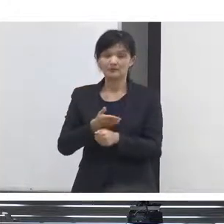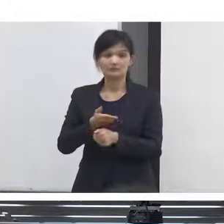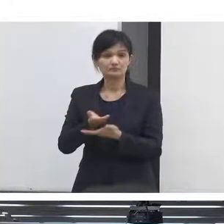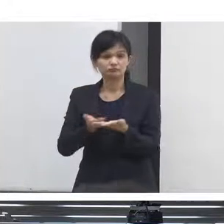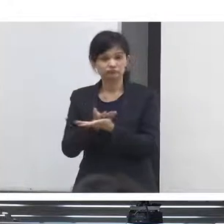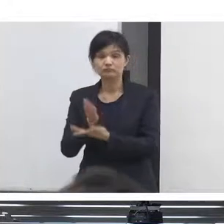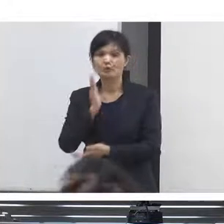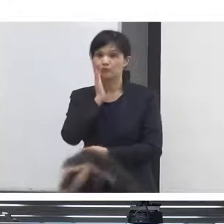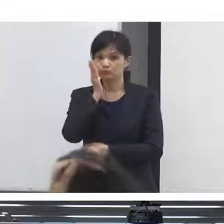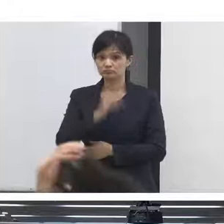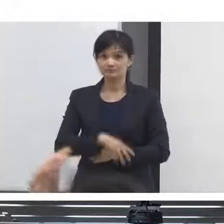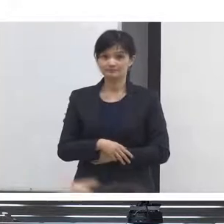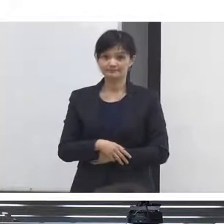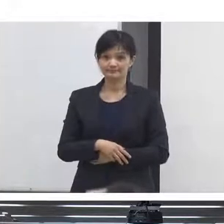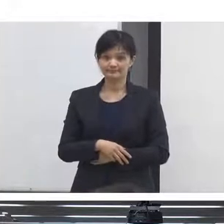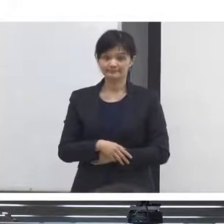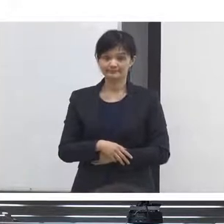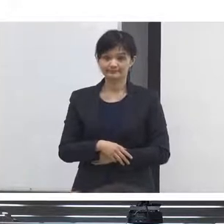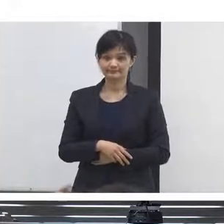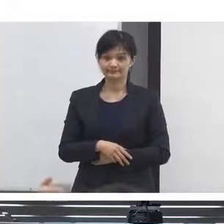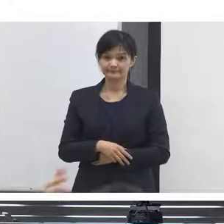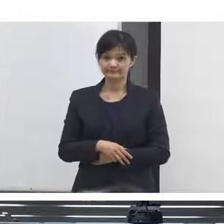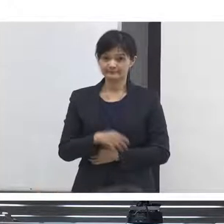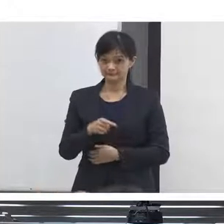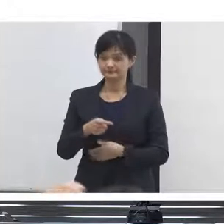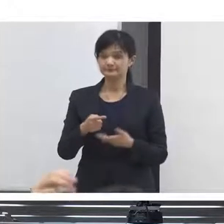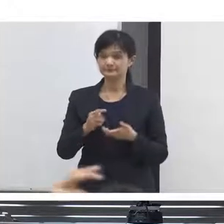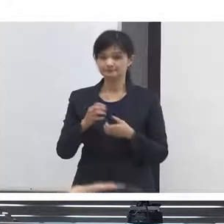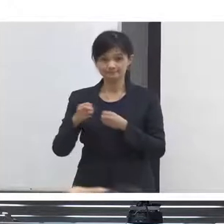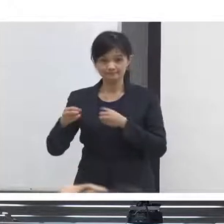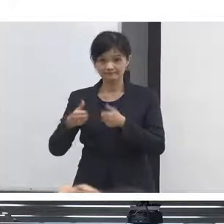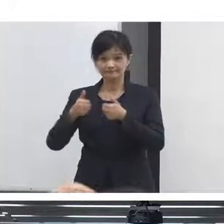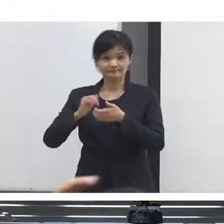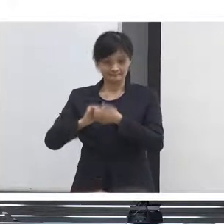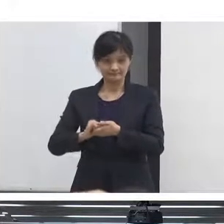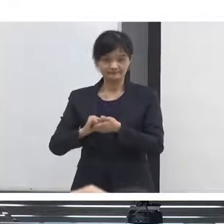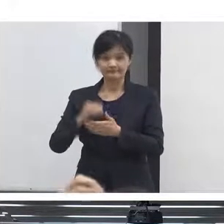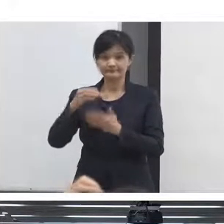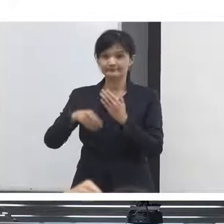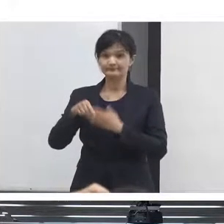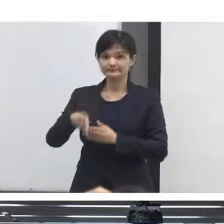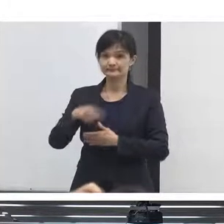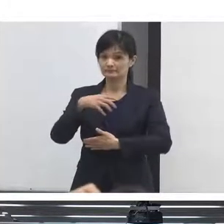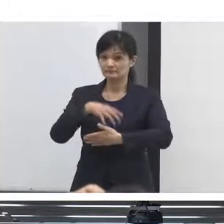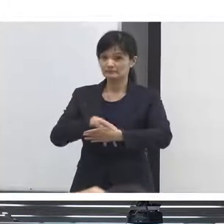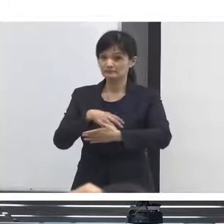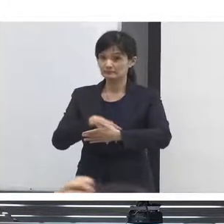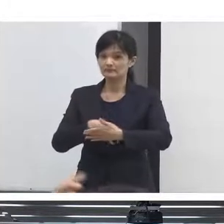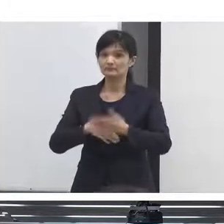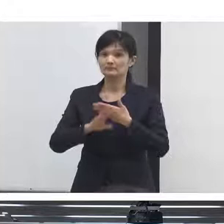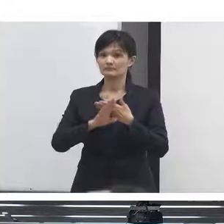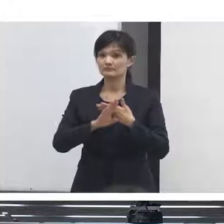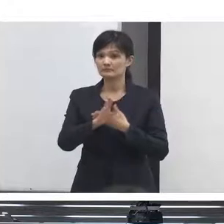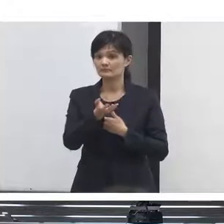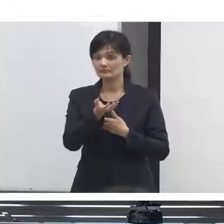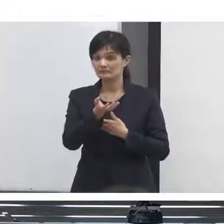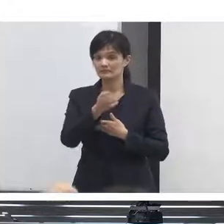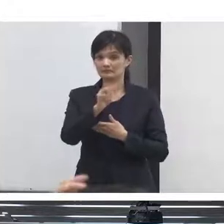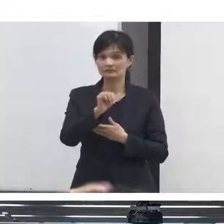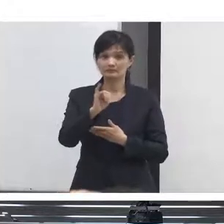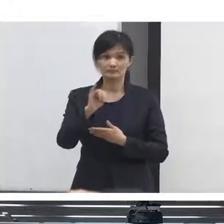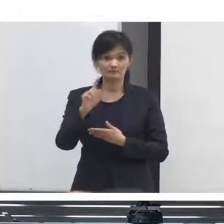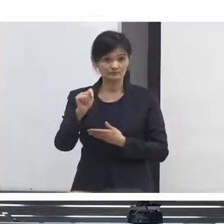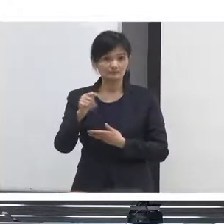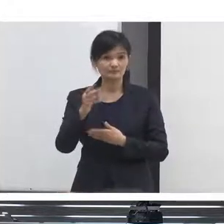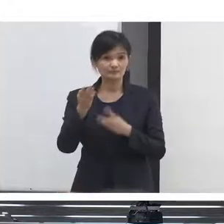哦。那所以也去制定这个共同与会机盘。那这个共同与会机盘的内容，事实上跟无论是 MIU 或是这